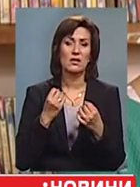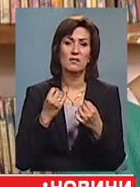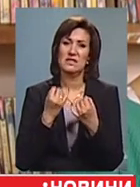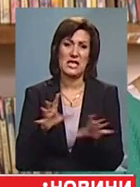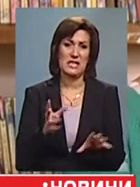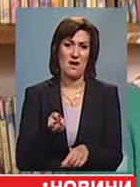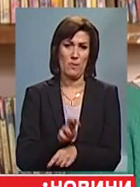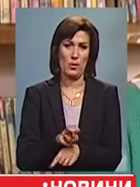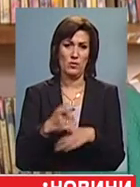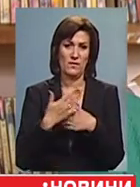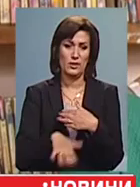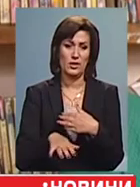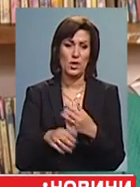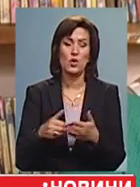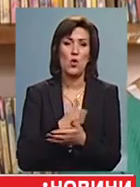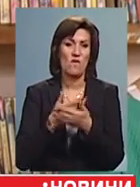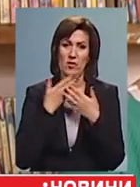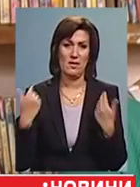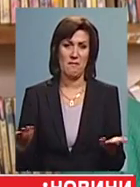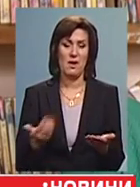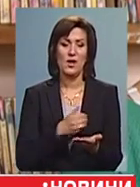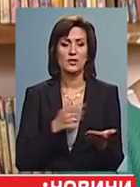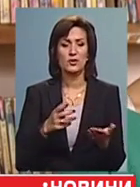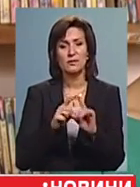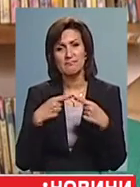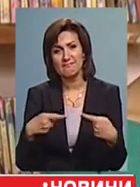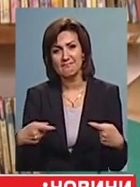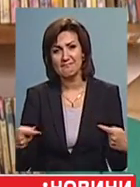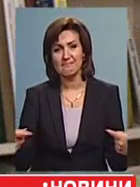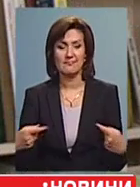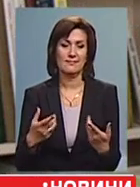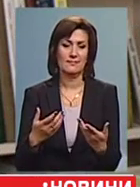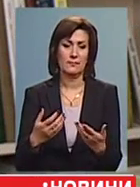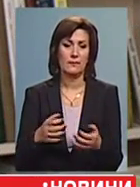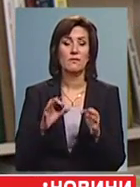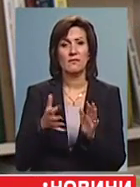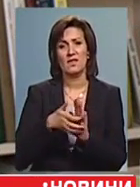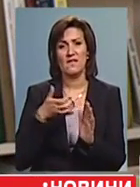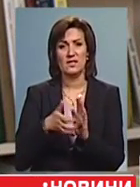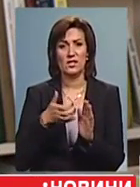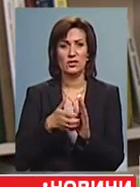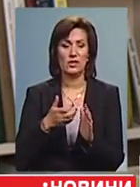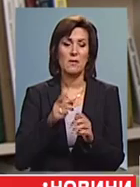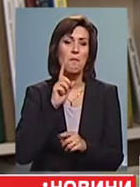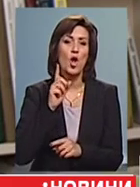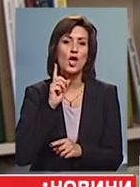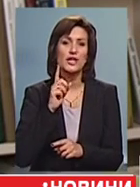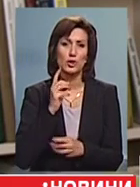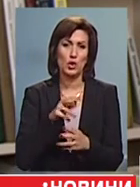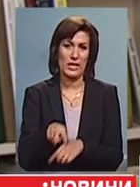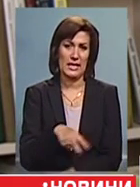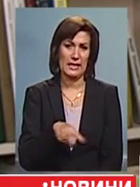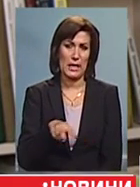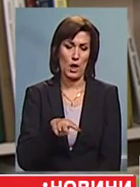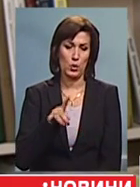сюди приходити, бо вже чогось нового нема, хочеться чогось різноманітного. Звичайно, не вистачає більш молодіжної літератури,